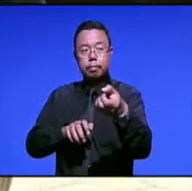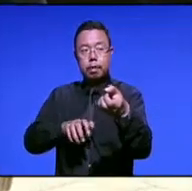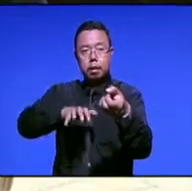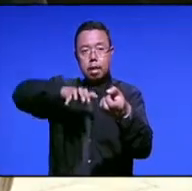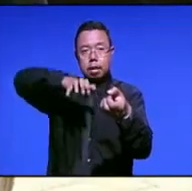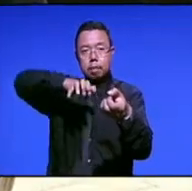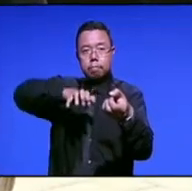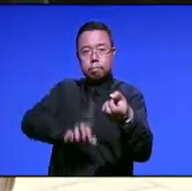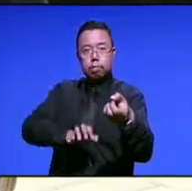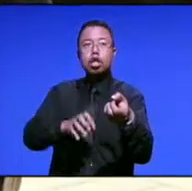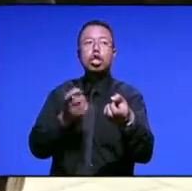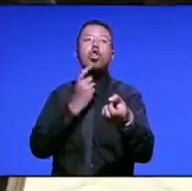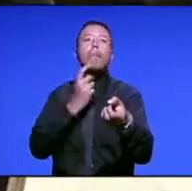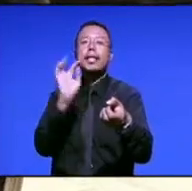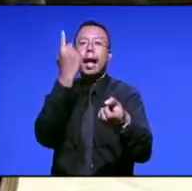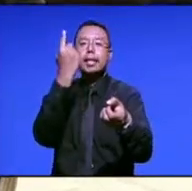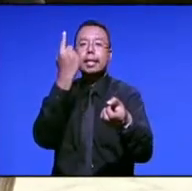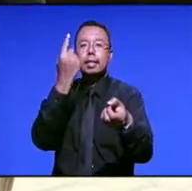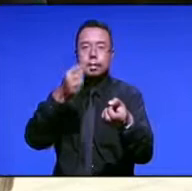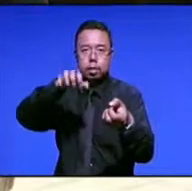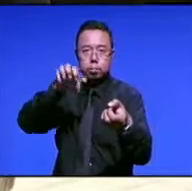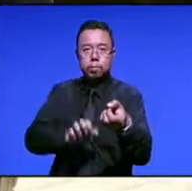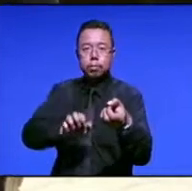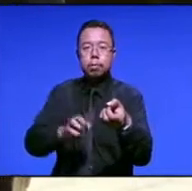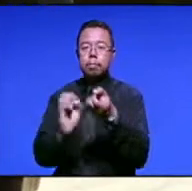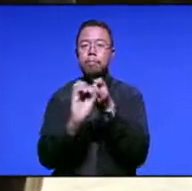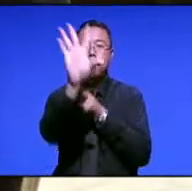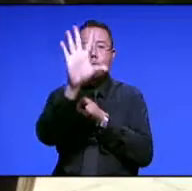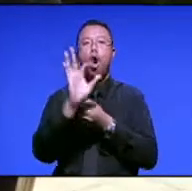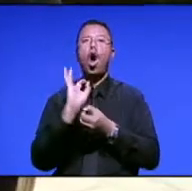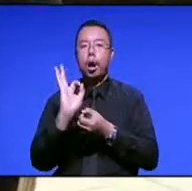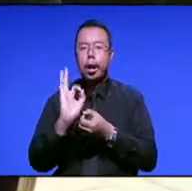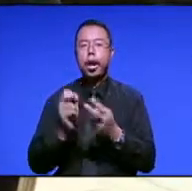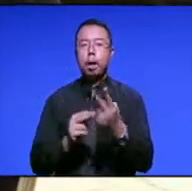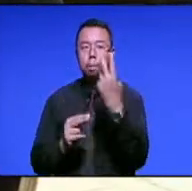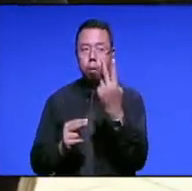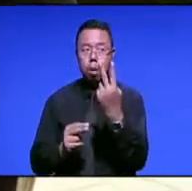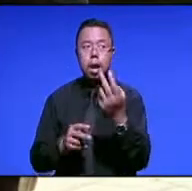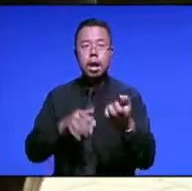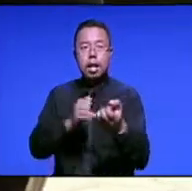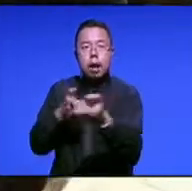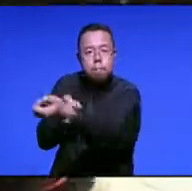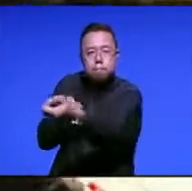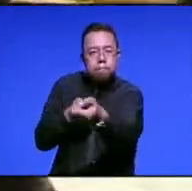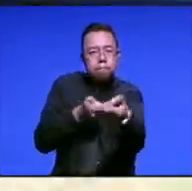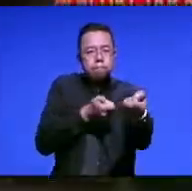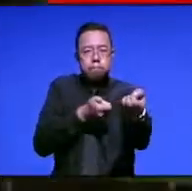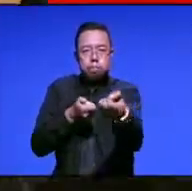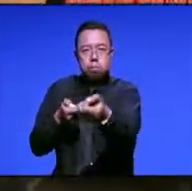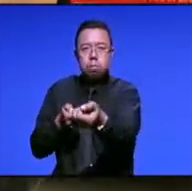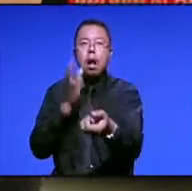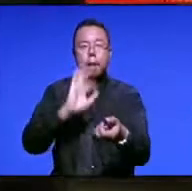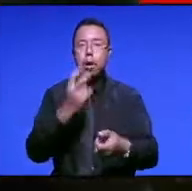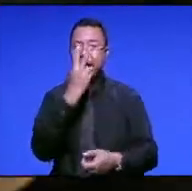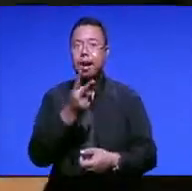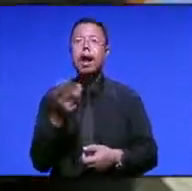Squeeze, jadi harus dicoba dulu. Ini memang berfungsi. Dan yang terakhir, swift atau disapukan. Harus lihat